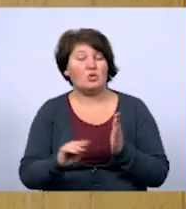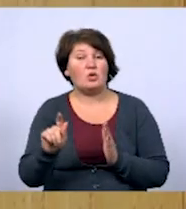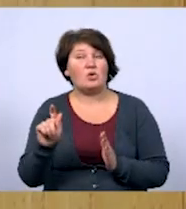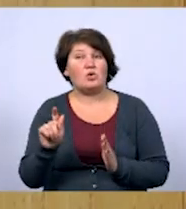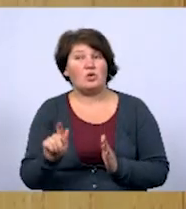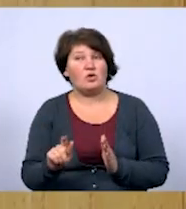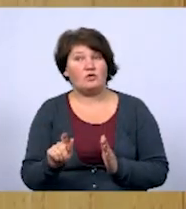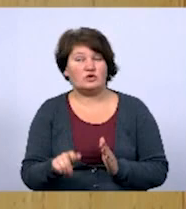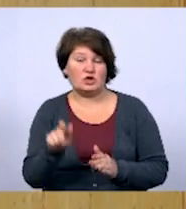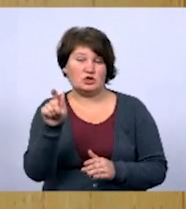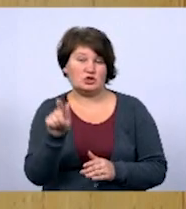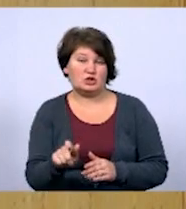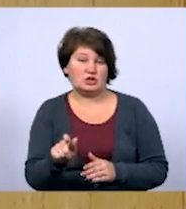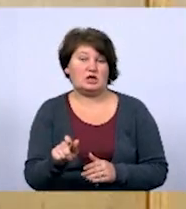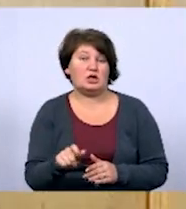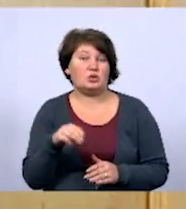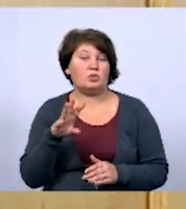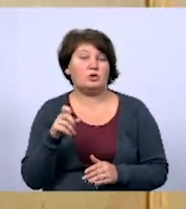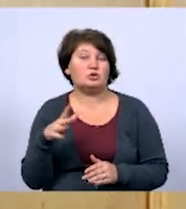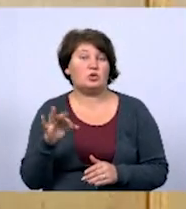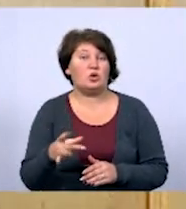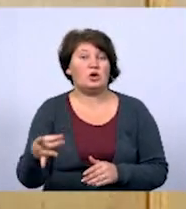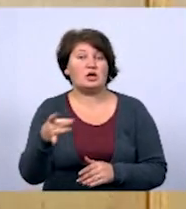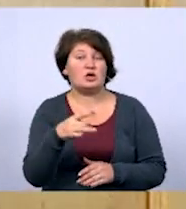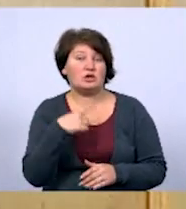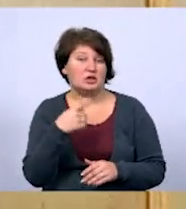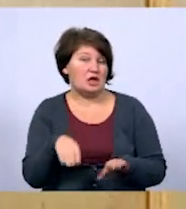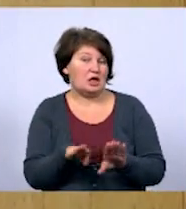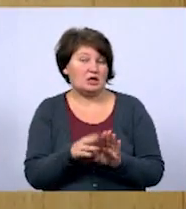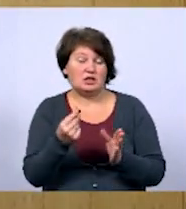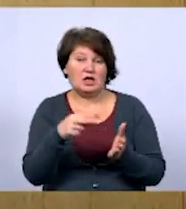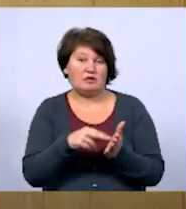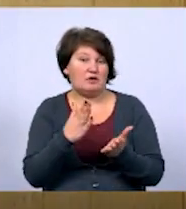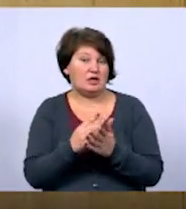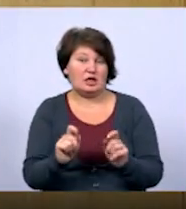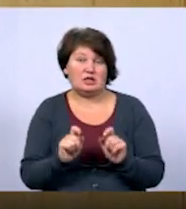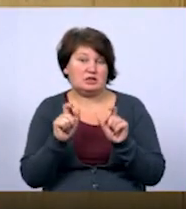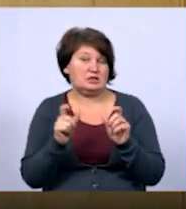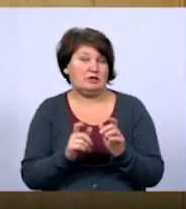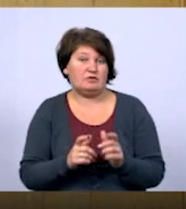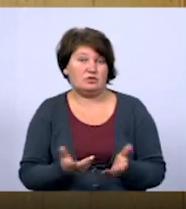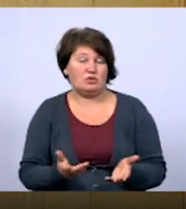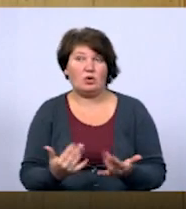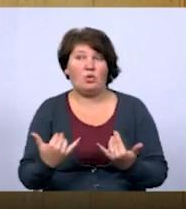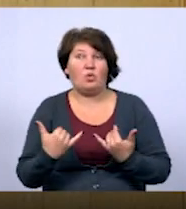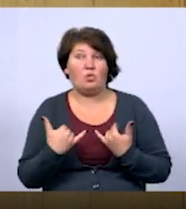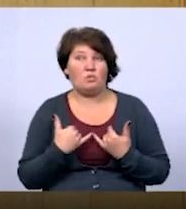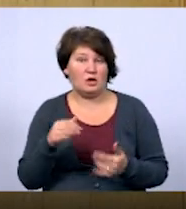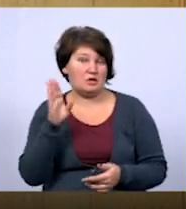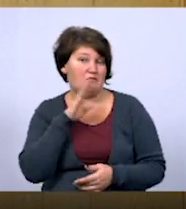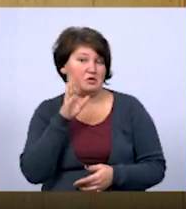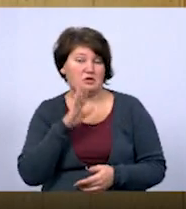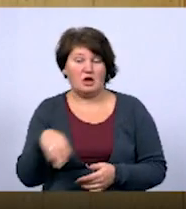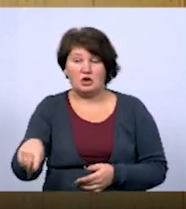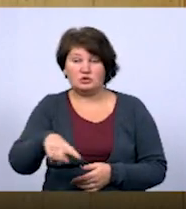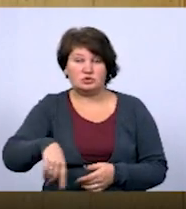Жителька Тлумацького району Галина Чернецька каже, такі тарифи є зависокі. В принципі, в мене, як говориться, вода з колодязя,